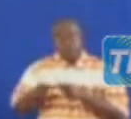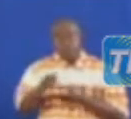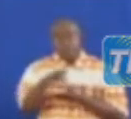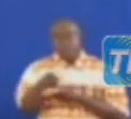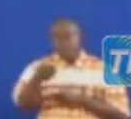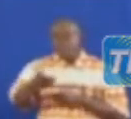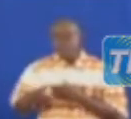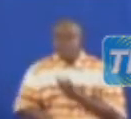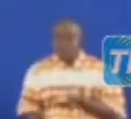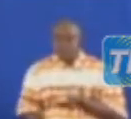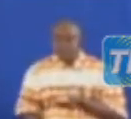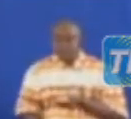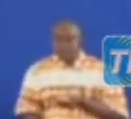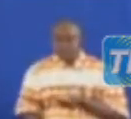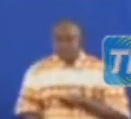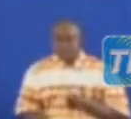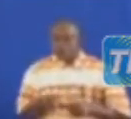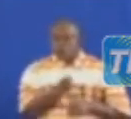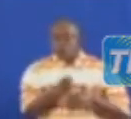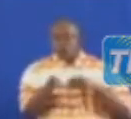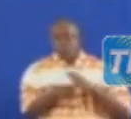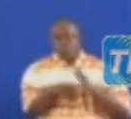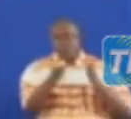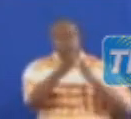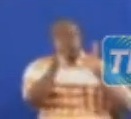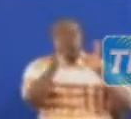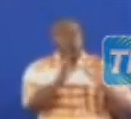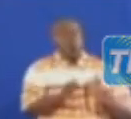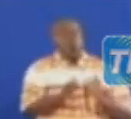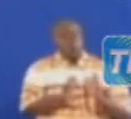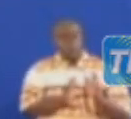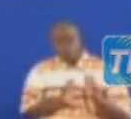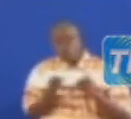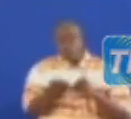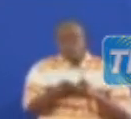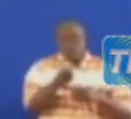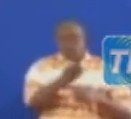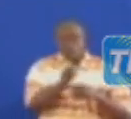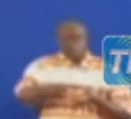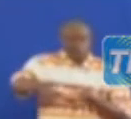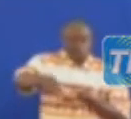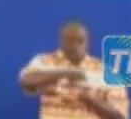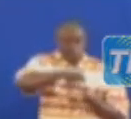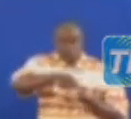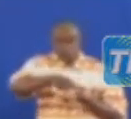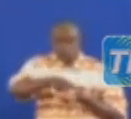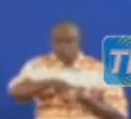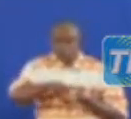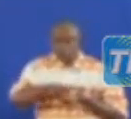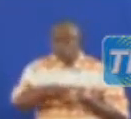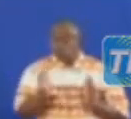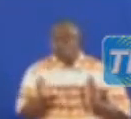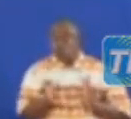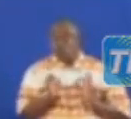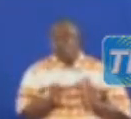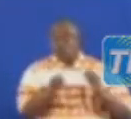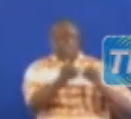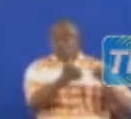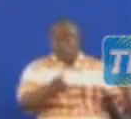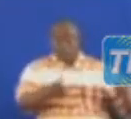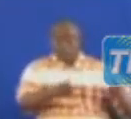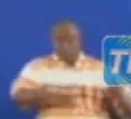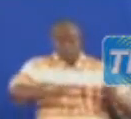ardhi vijijini, ujenzi wa nyumba bora na kudhibiti ujenzi holela, kutunza mipaka ya maeneo ya